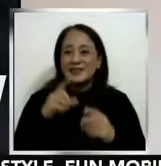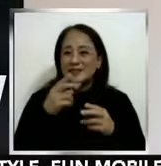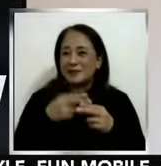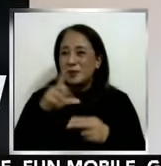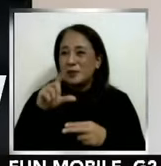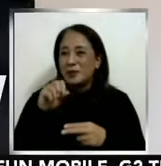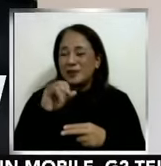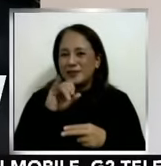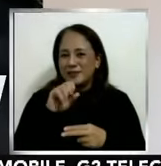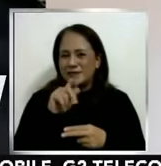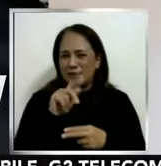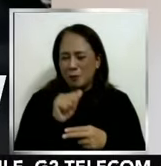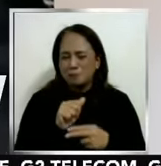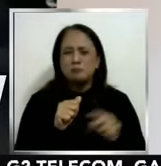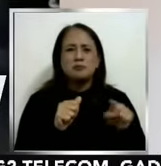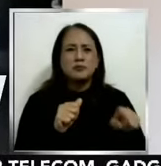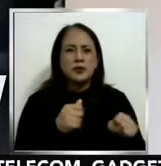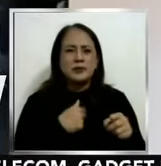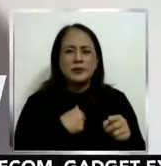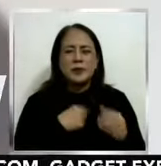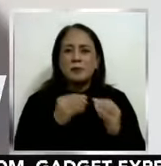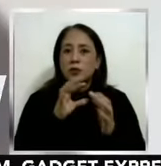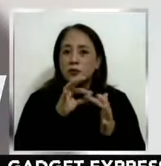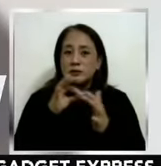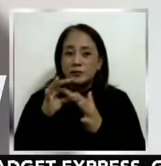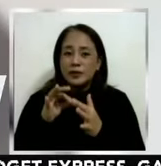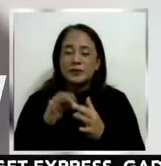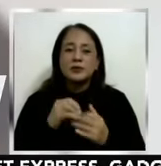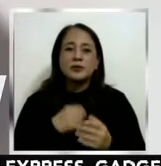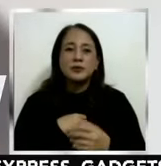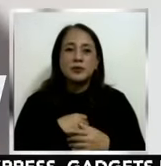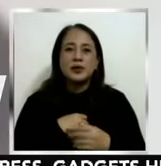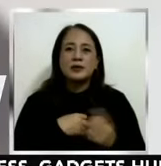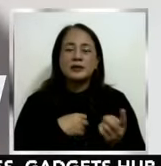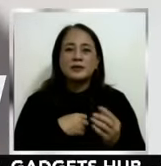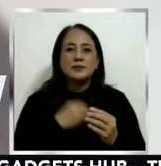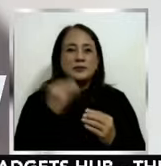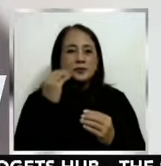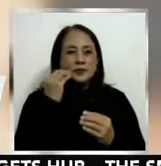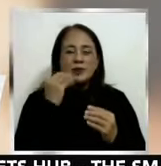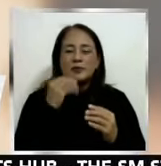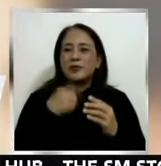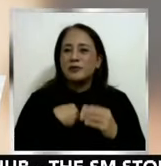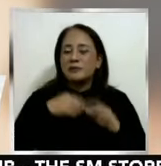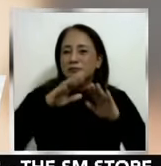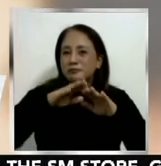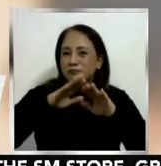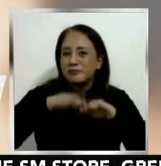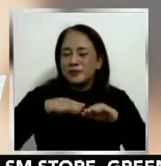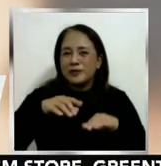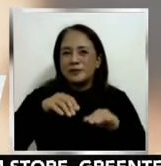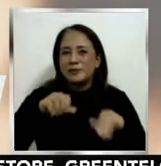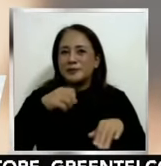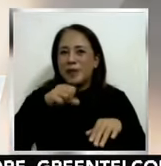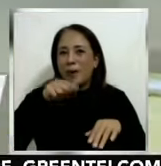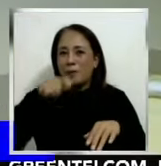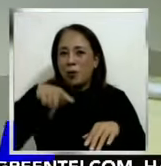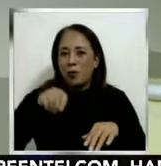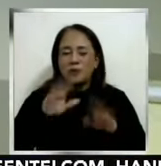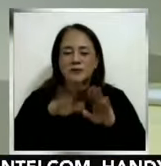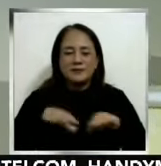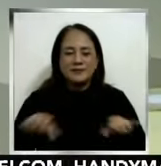yung naging extra special sa sweet birthday kiss from her grandchildren Zia and Sixto.